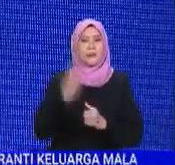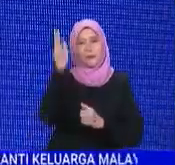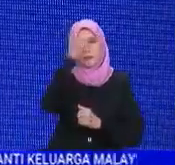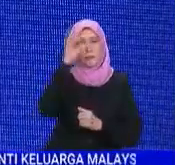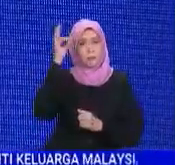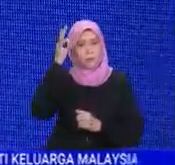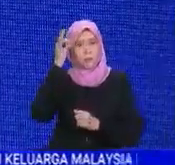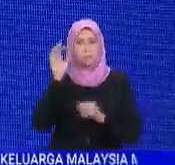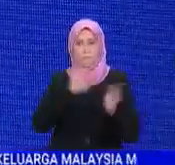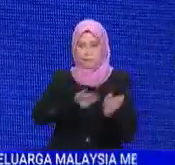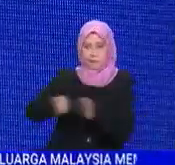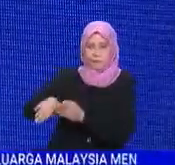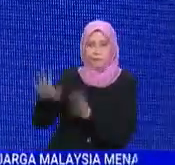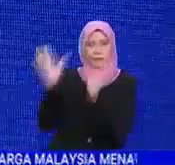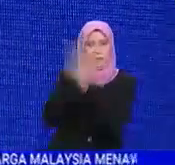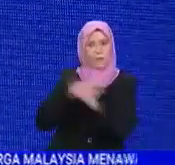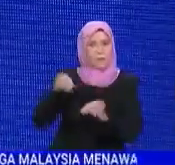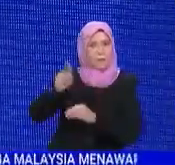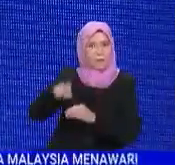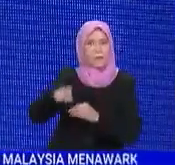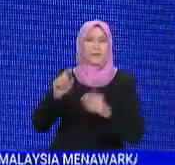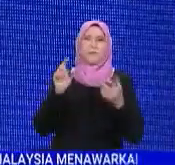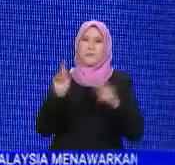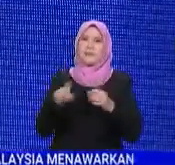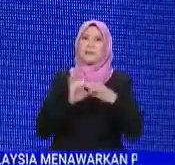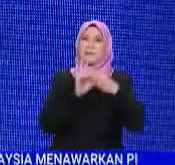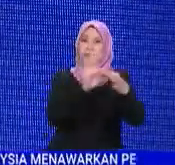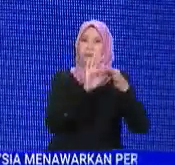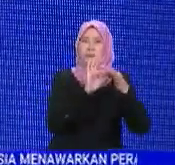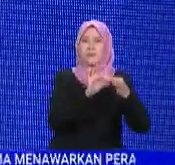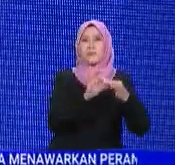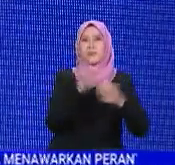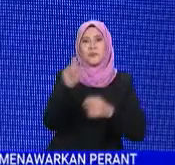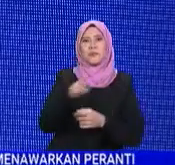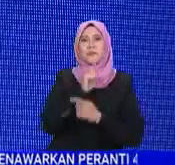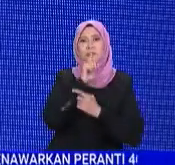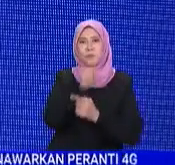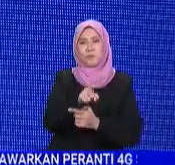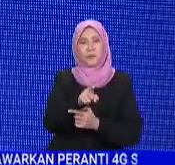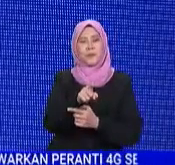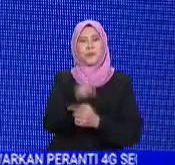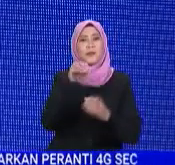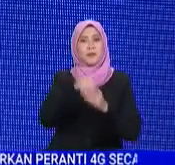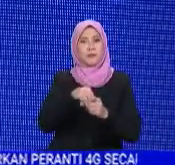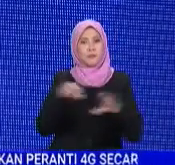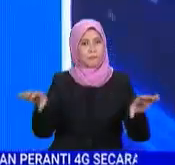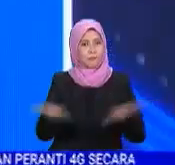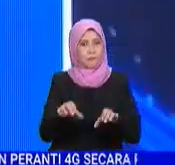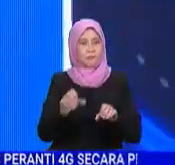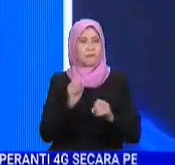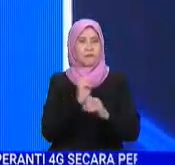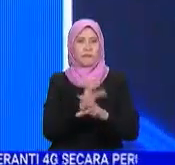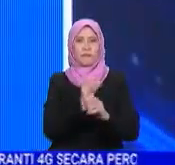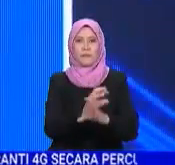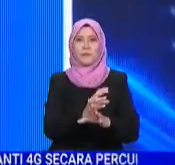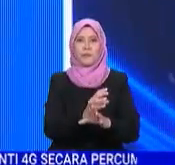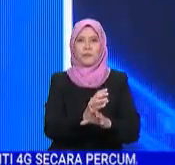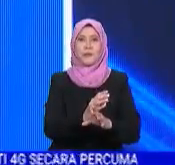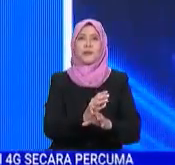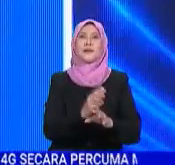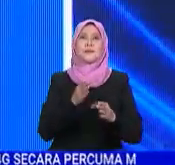menepikan keperluan rakyat Surabaya dan bekerjasama dengan kerajaan negeri untuk memastikan Sinergi dalam melaksanakan inisiatif